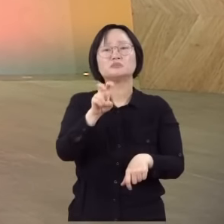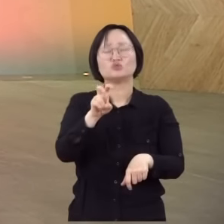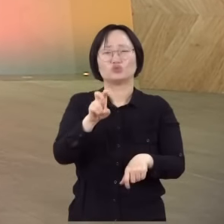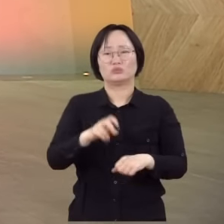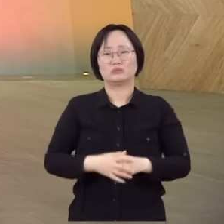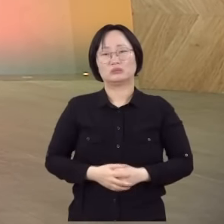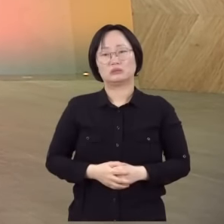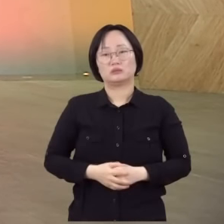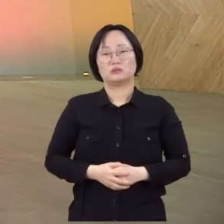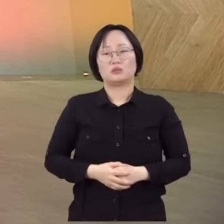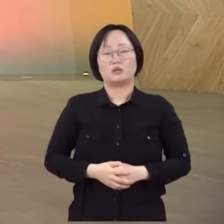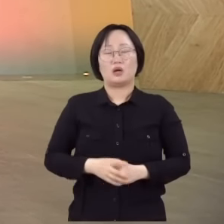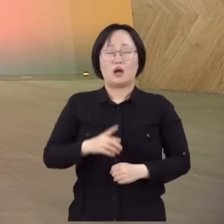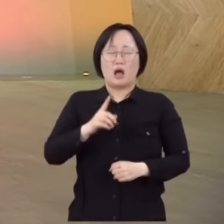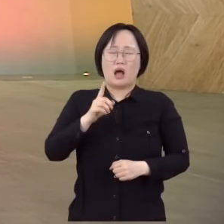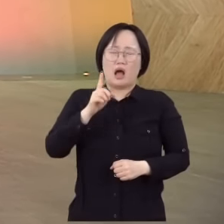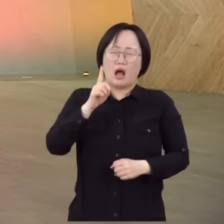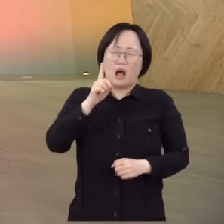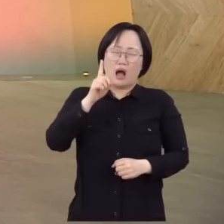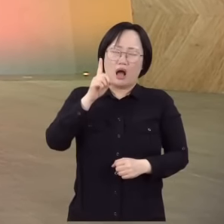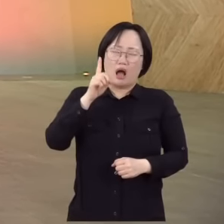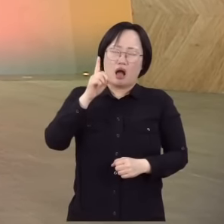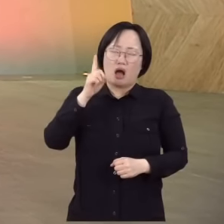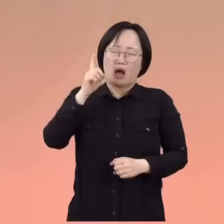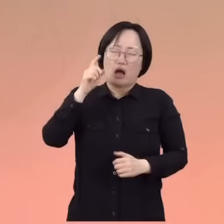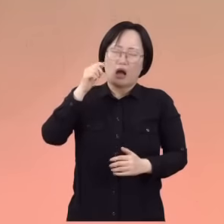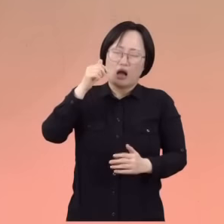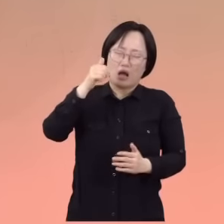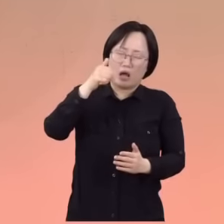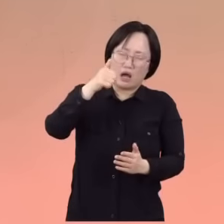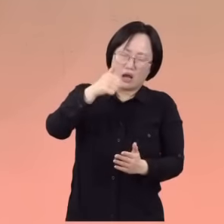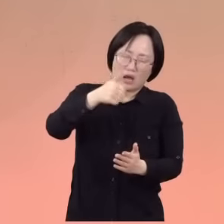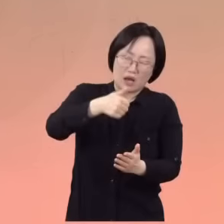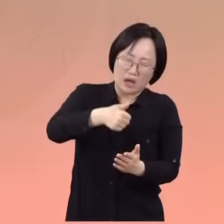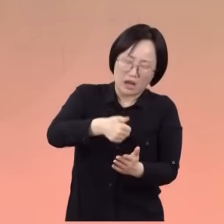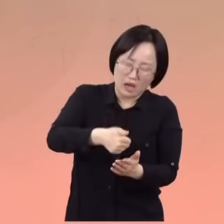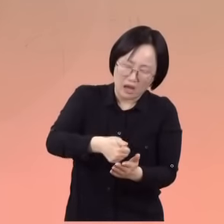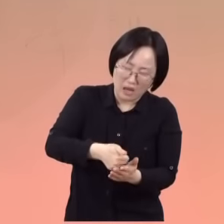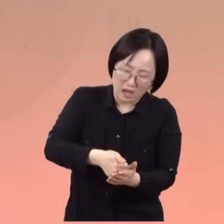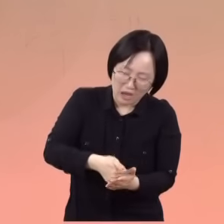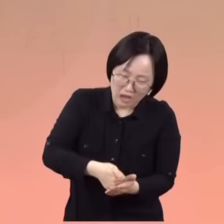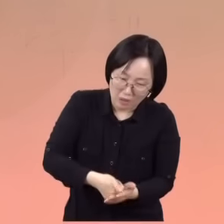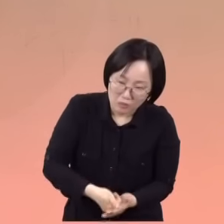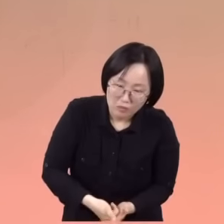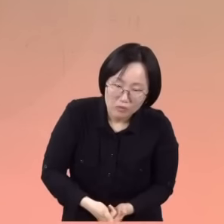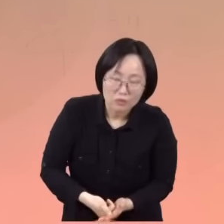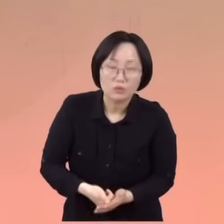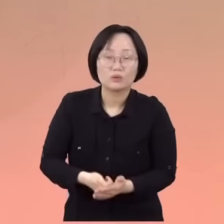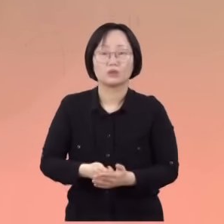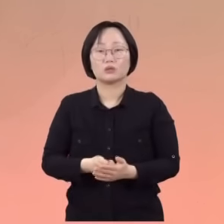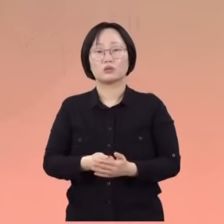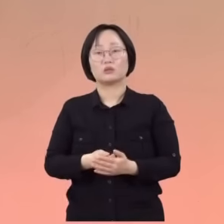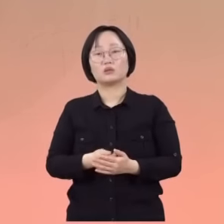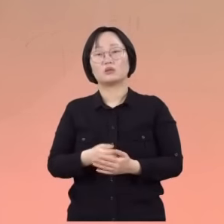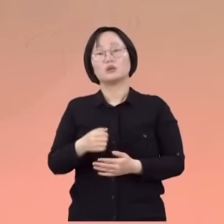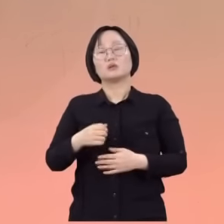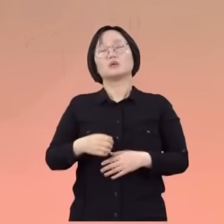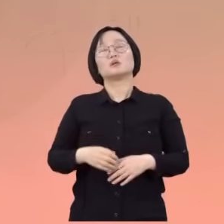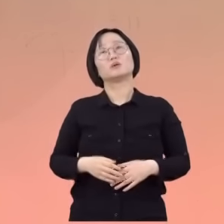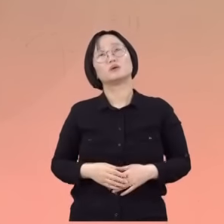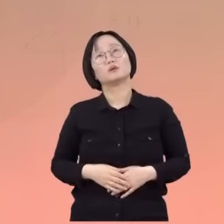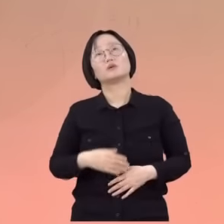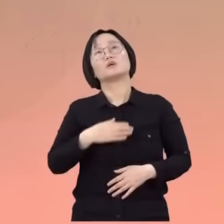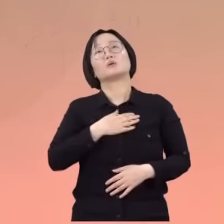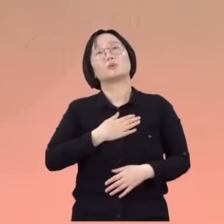절하고 숨 돌려서 막 쉬다가 겨우 절 한번 하고 또 숨 들려서